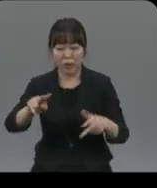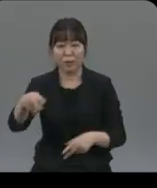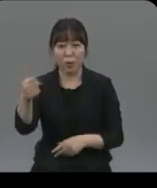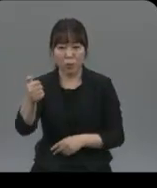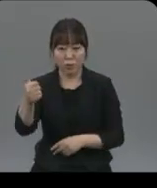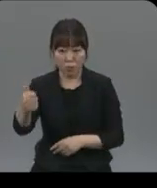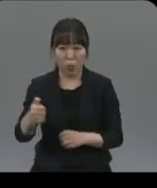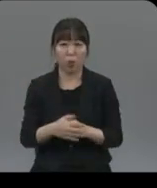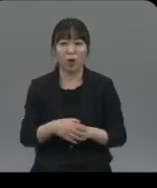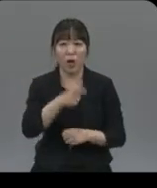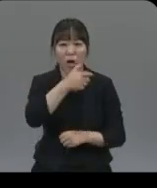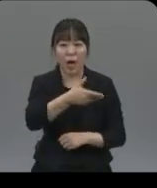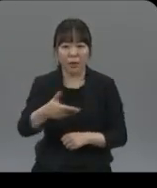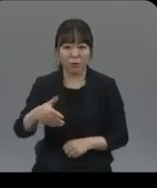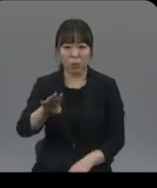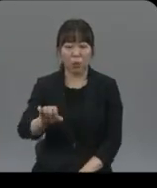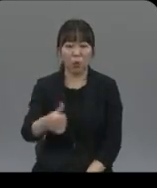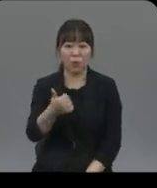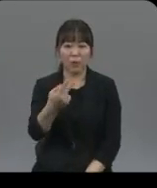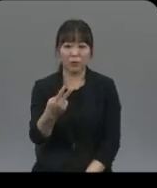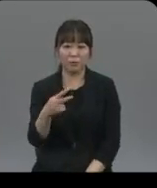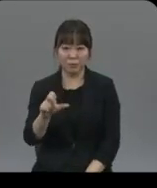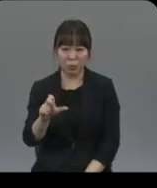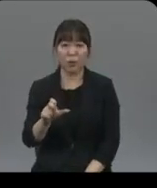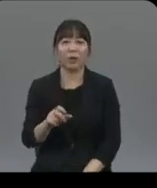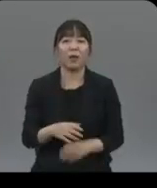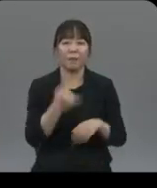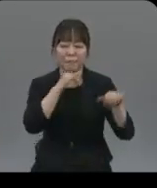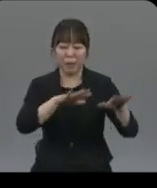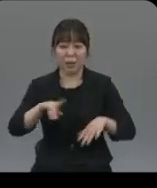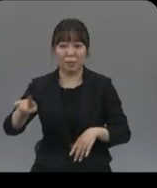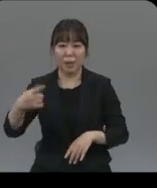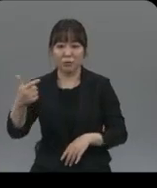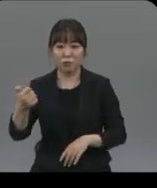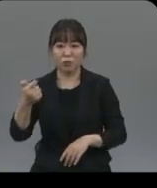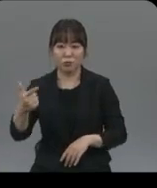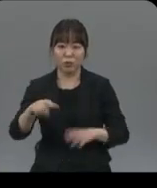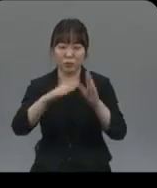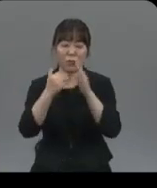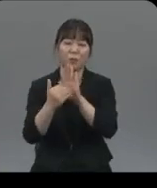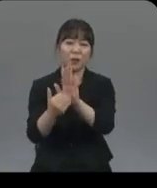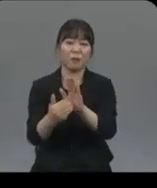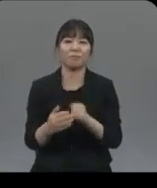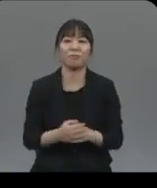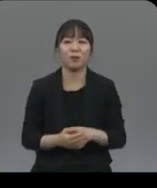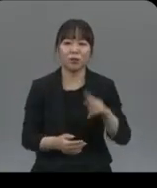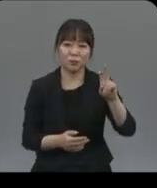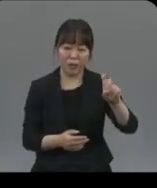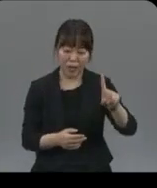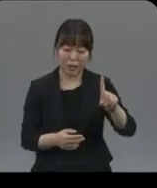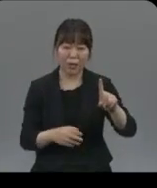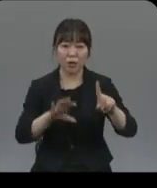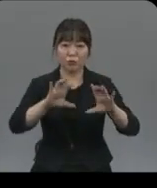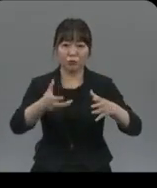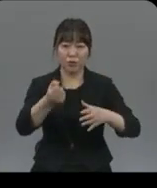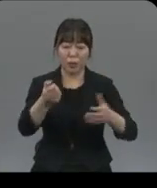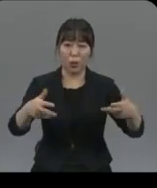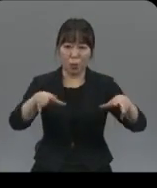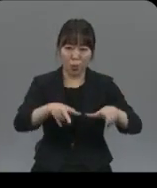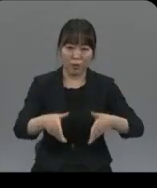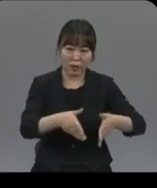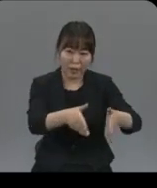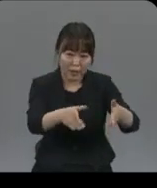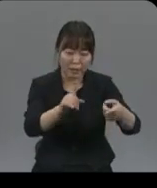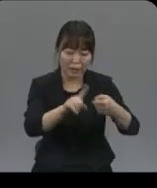отменены 355 рейсов остановлено движение 128 их пассажирских судов